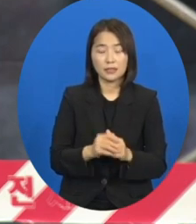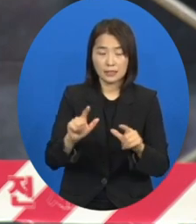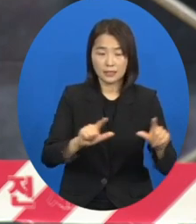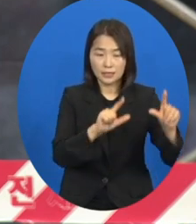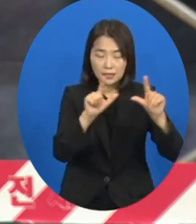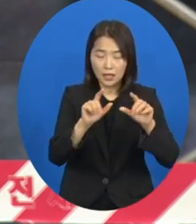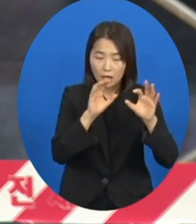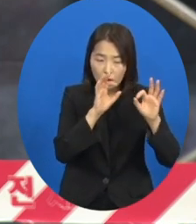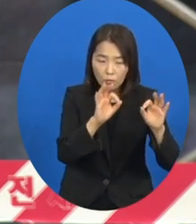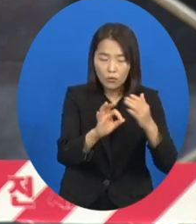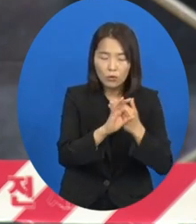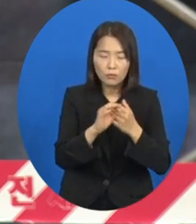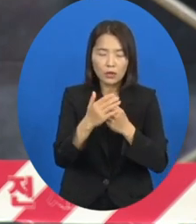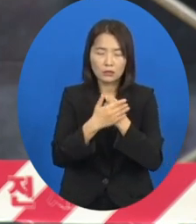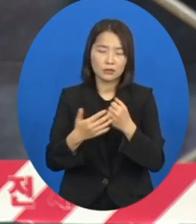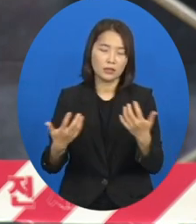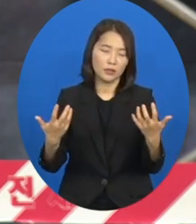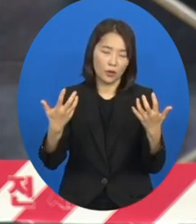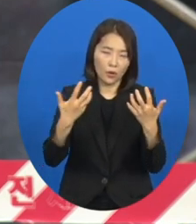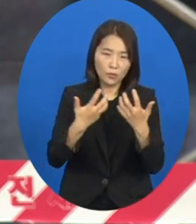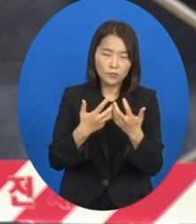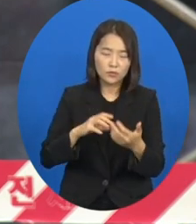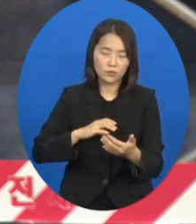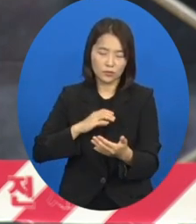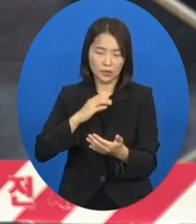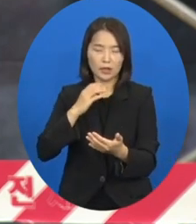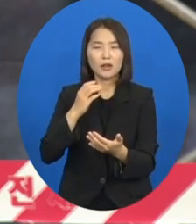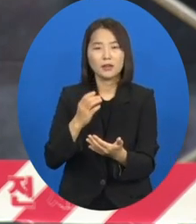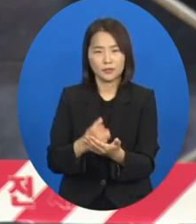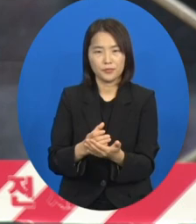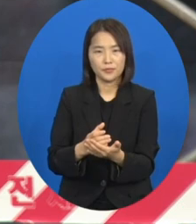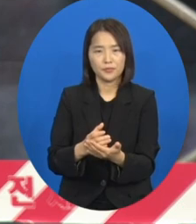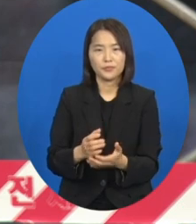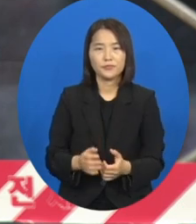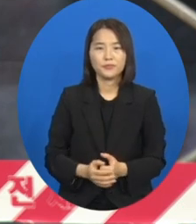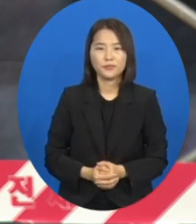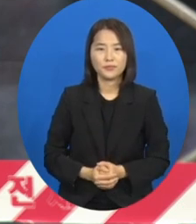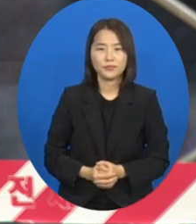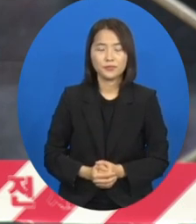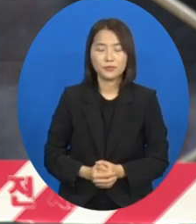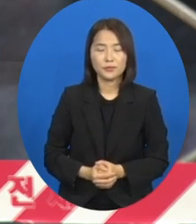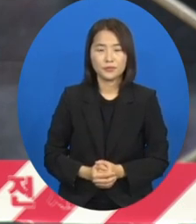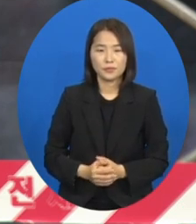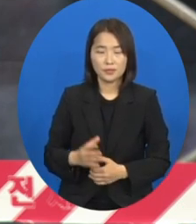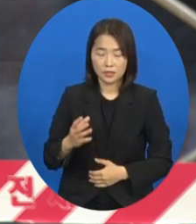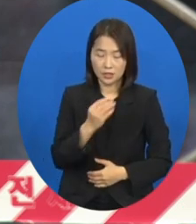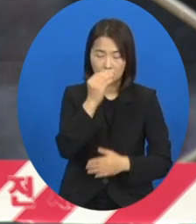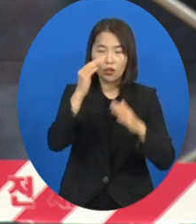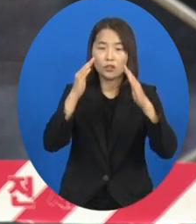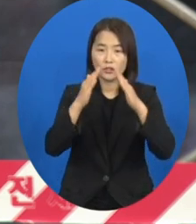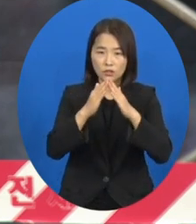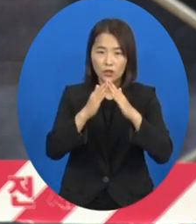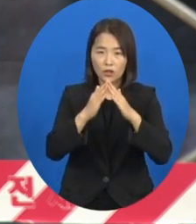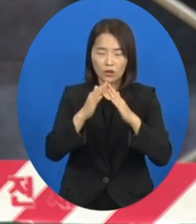넘치고 감격스럽고 또 감동이 되는 이야기를 듣습니다. 이 성전이 암흑기와 같은 시기를